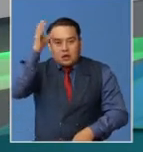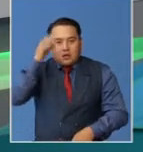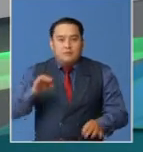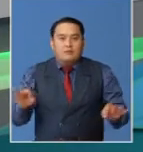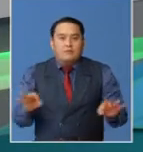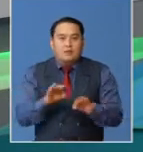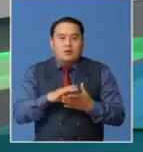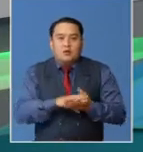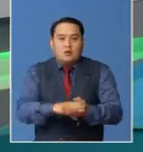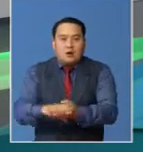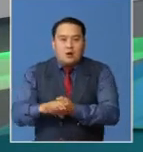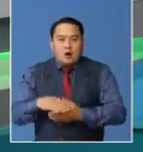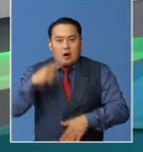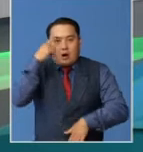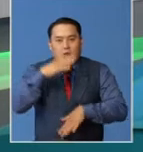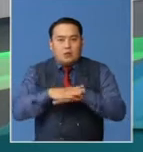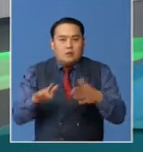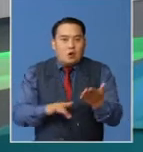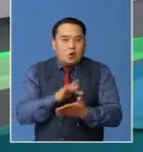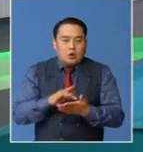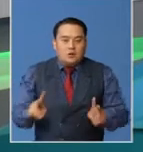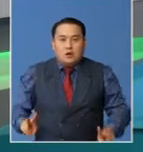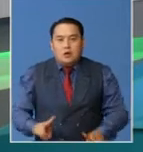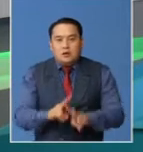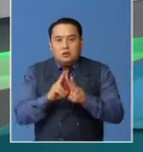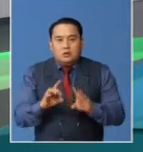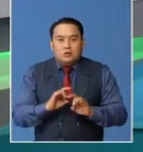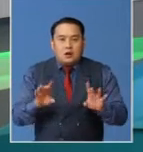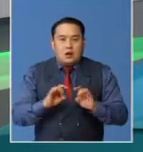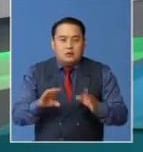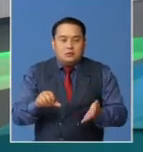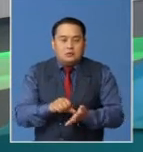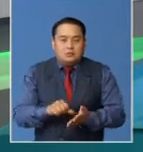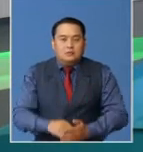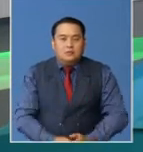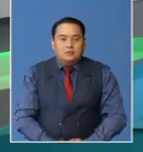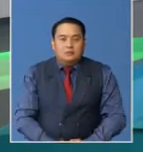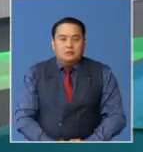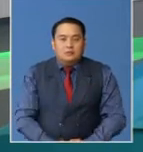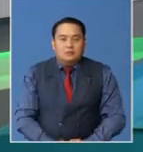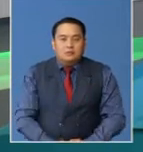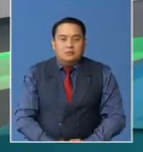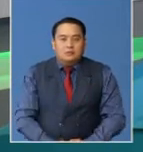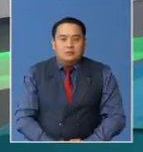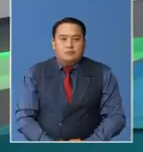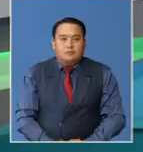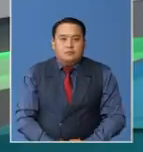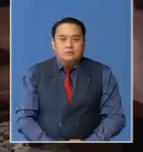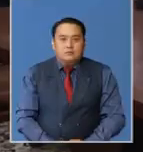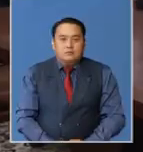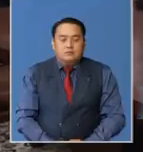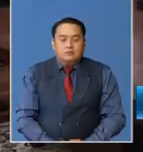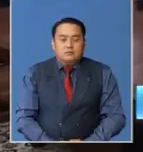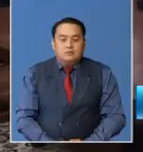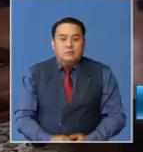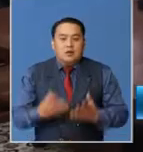государственной академической филармонии Акимата города Астаны. Подробнее об их выступлении расскажет Ануар Амангельдинов.